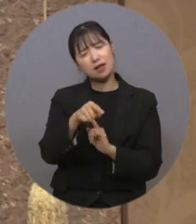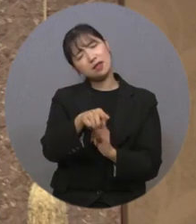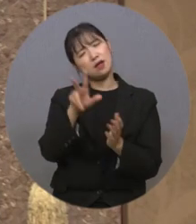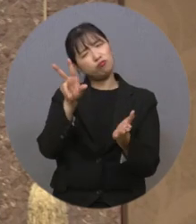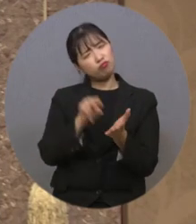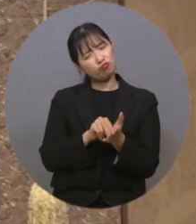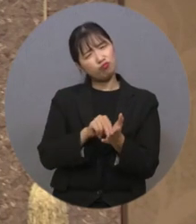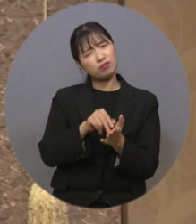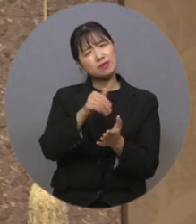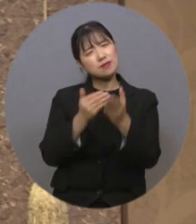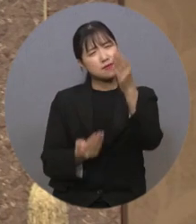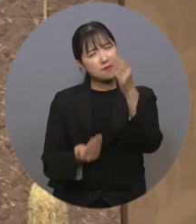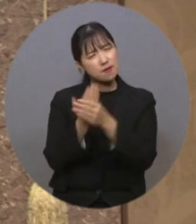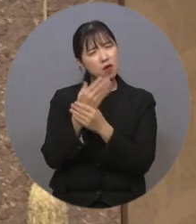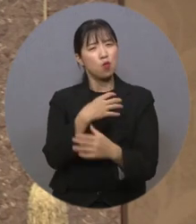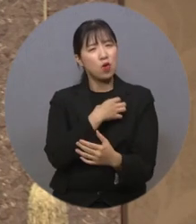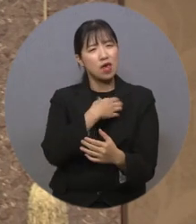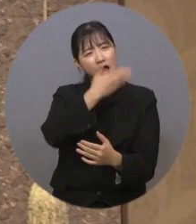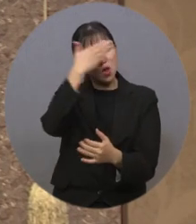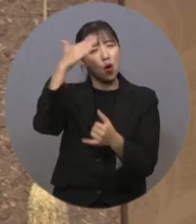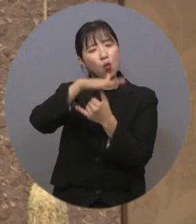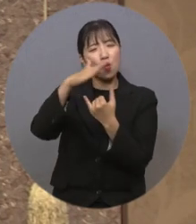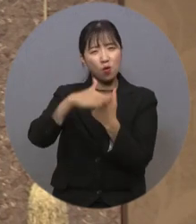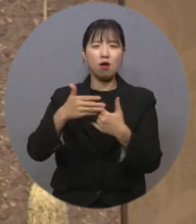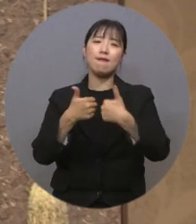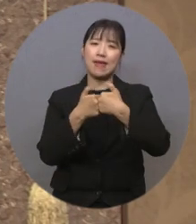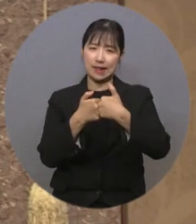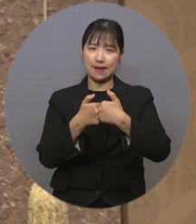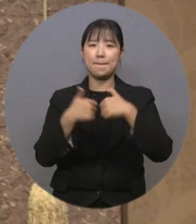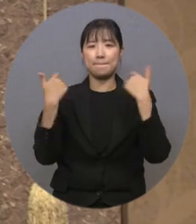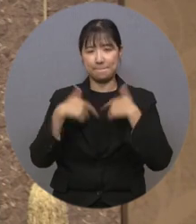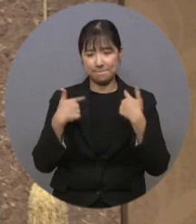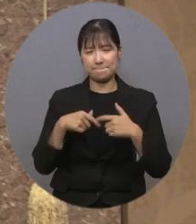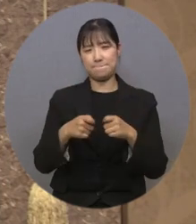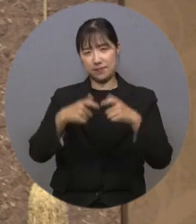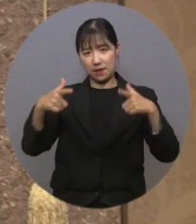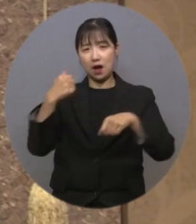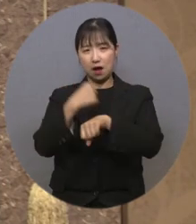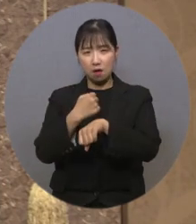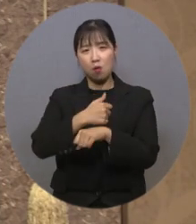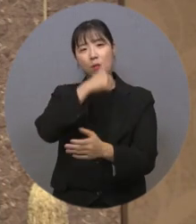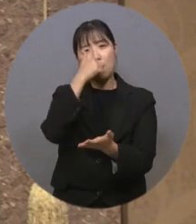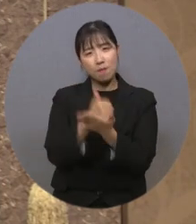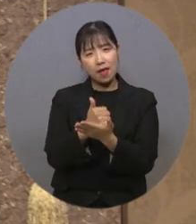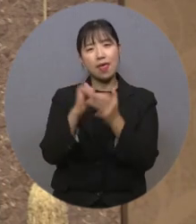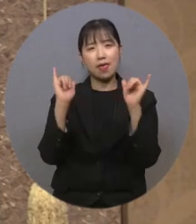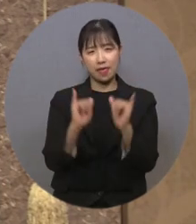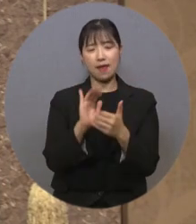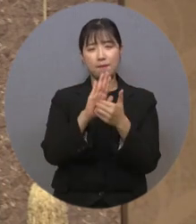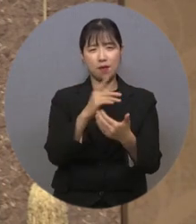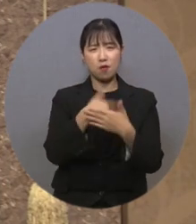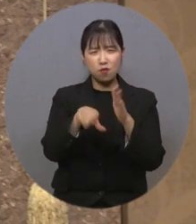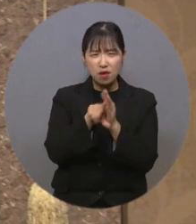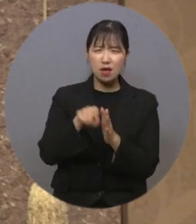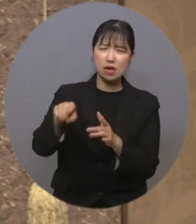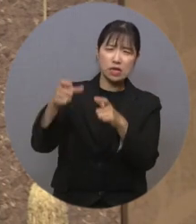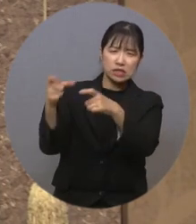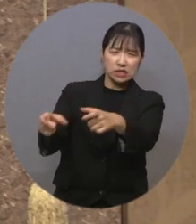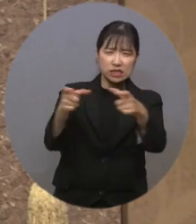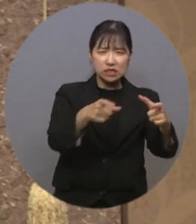있는 그 청소년들을 상담을 강화하고 또 범죄 예방을 위해서 좀 우범